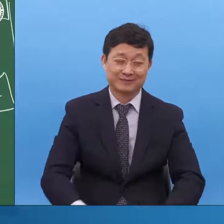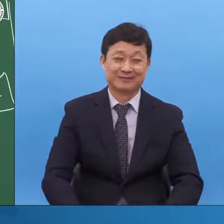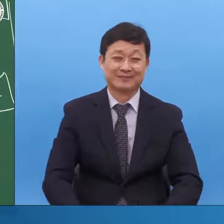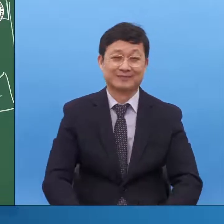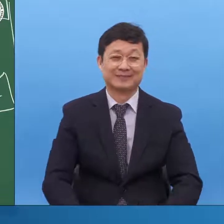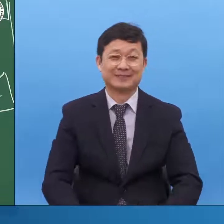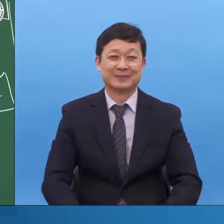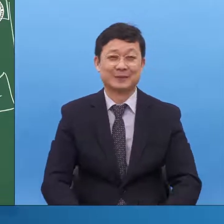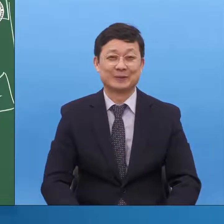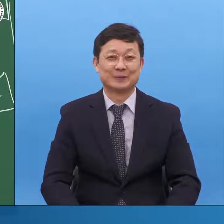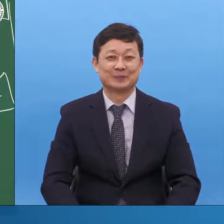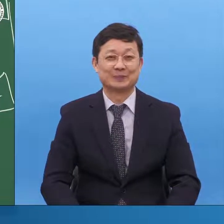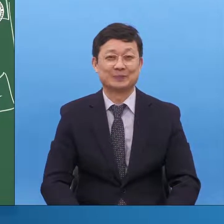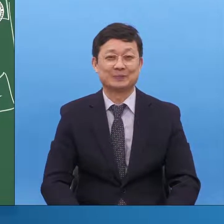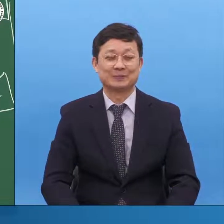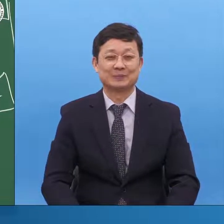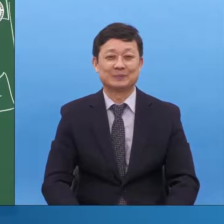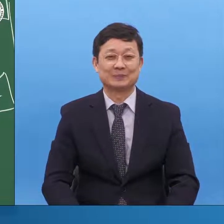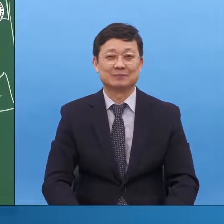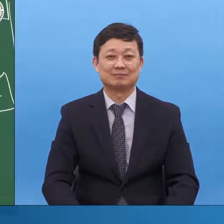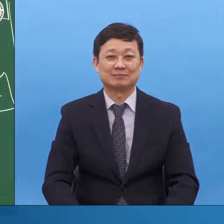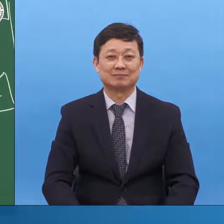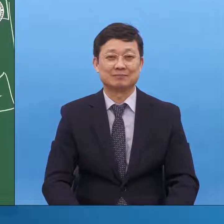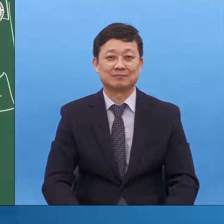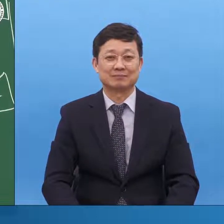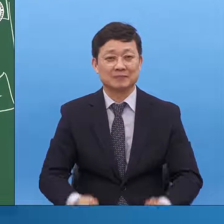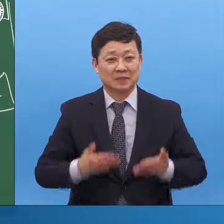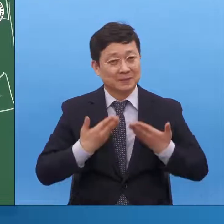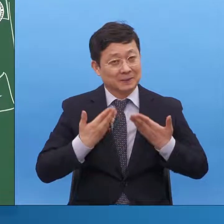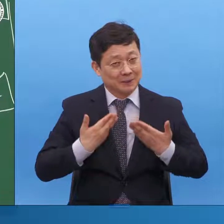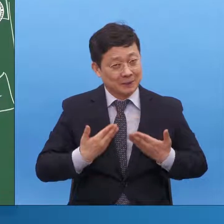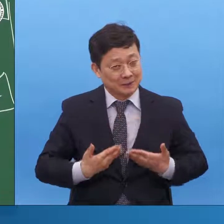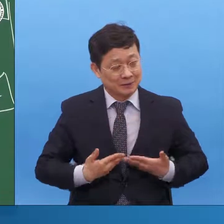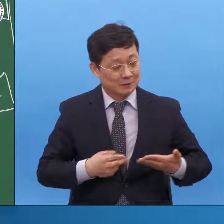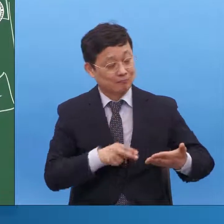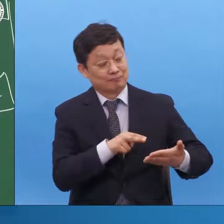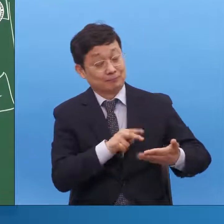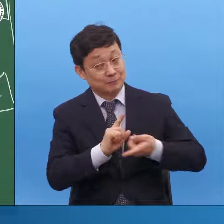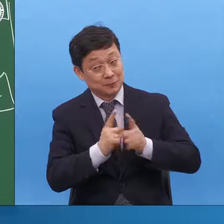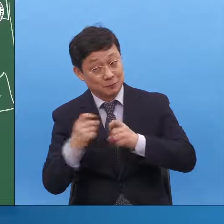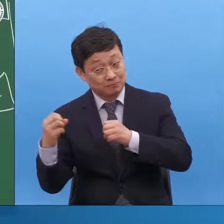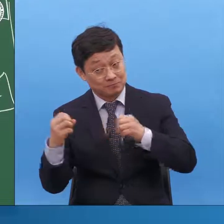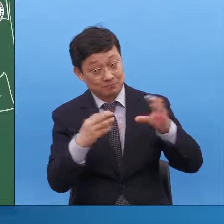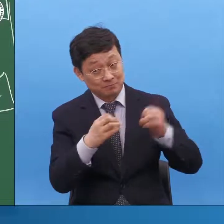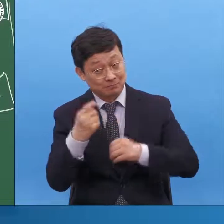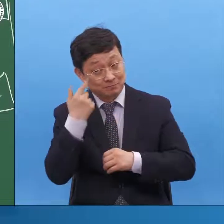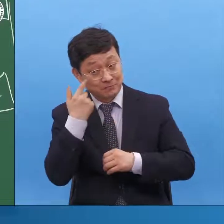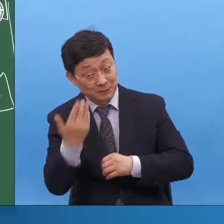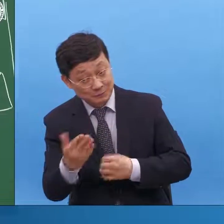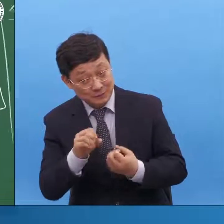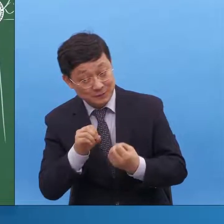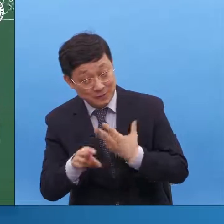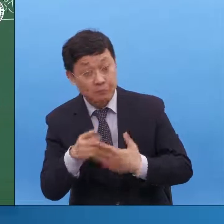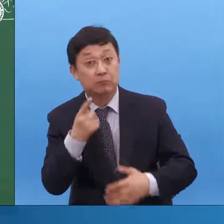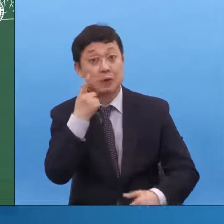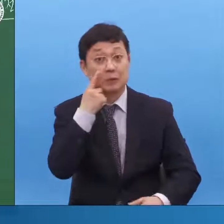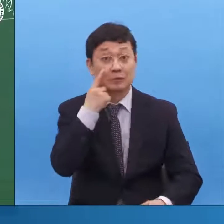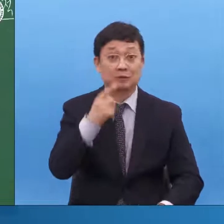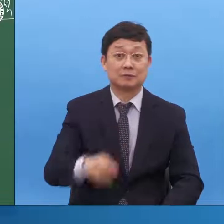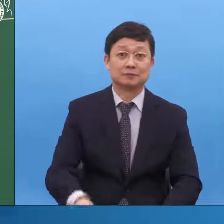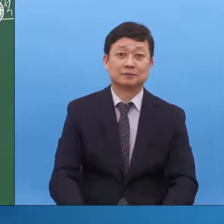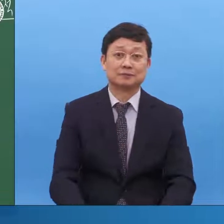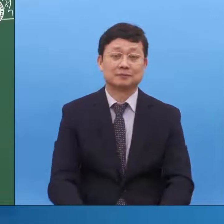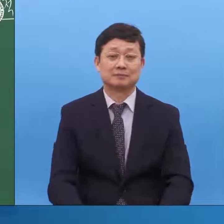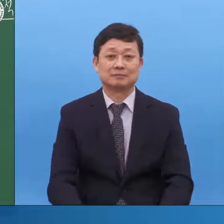you are remnants, later on it will be too late. 그래 차분하게 포럼해 볼 필요 있어요. And so there is a need for you to calmly do forum on this.